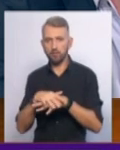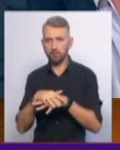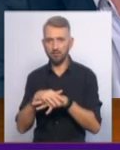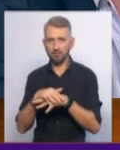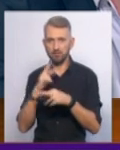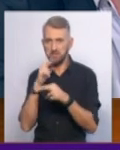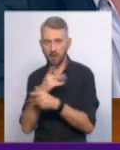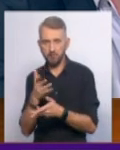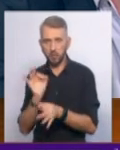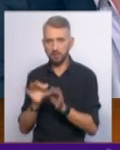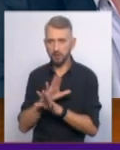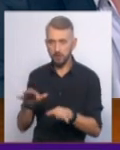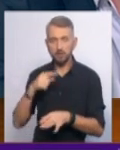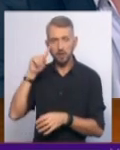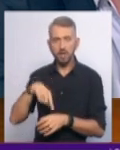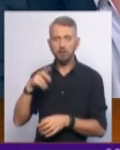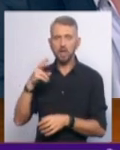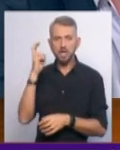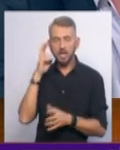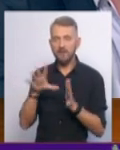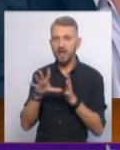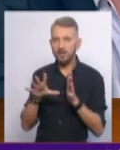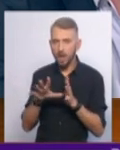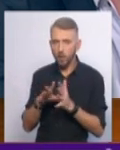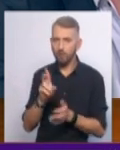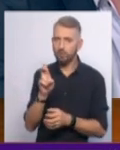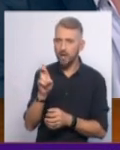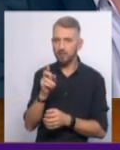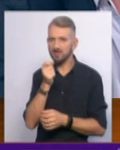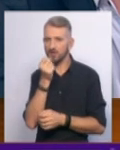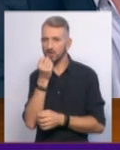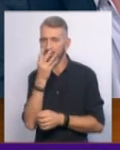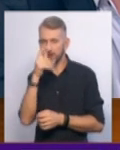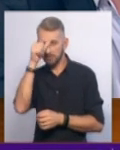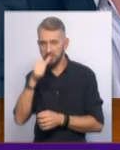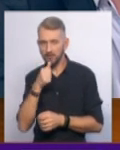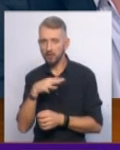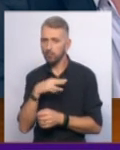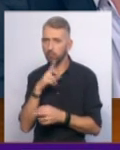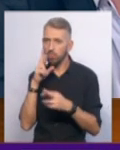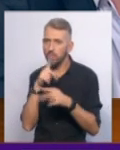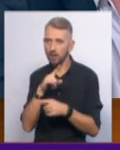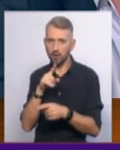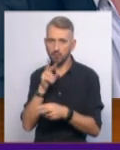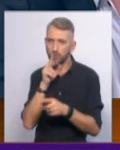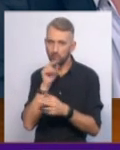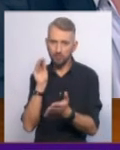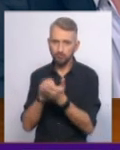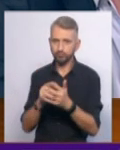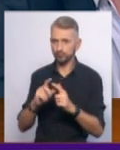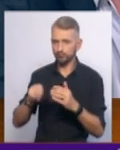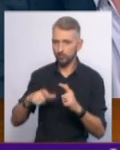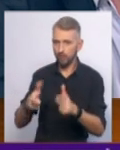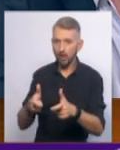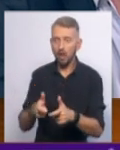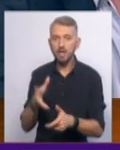справедливо, тому що ми знаємо, що Київенерго в березні-квітні не завжди справедливо присилало платіжки, надсилало. І, зважаючи на те,